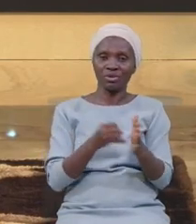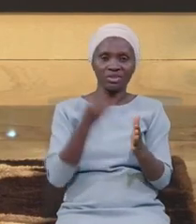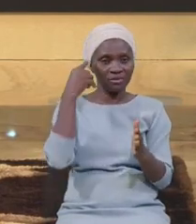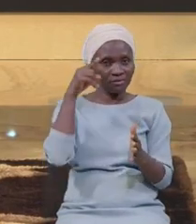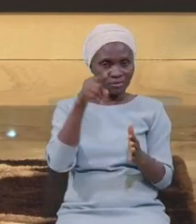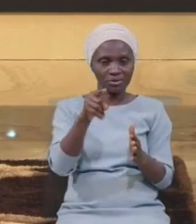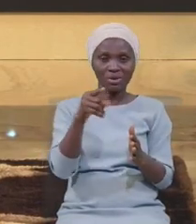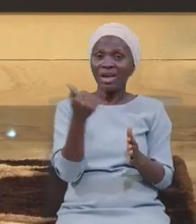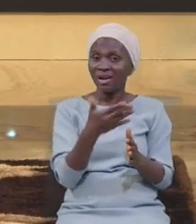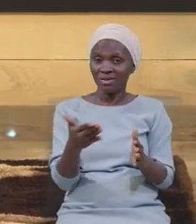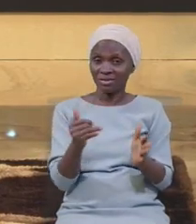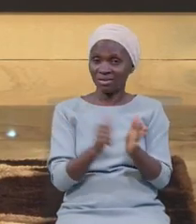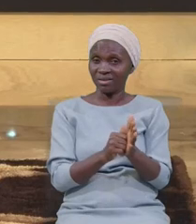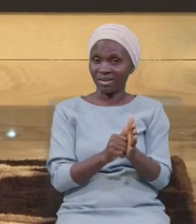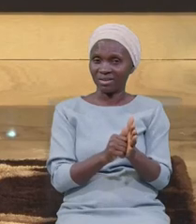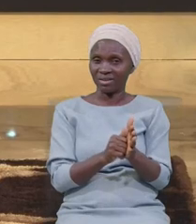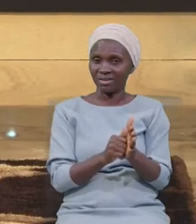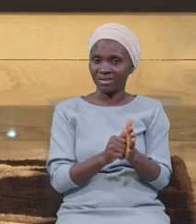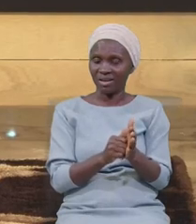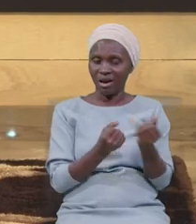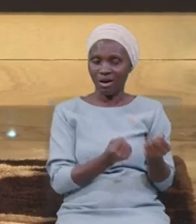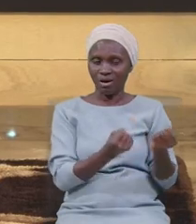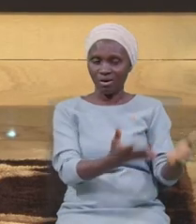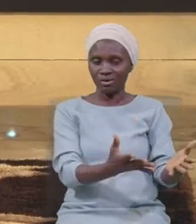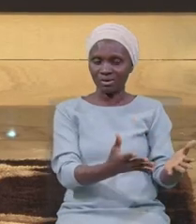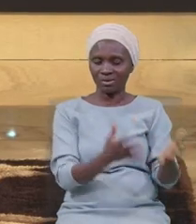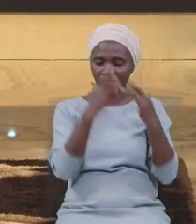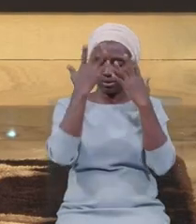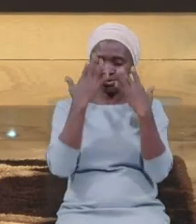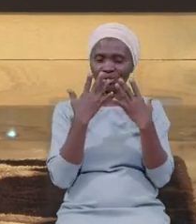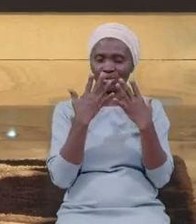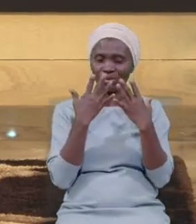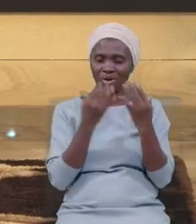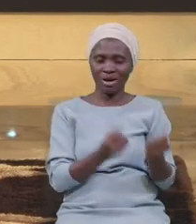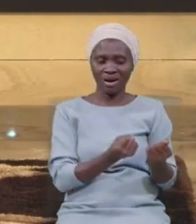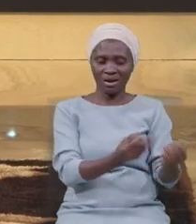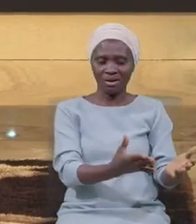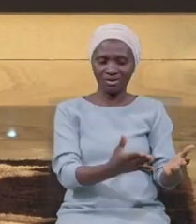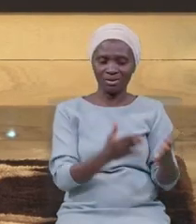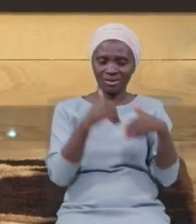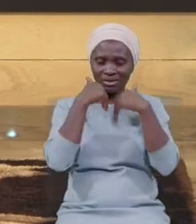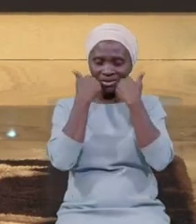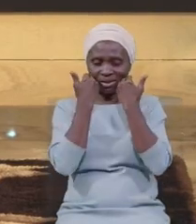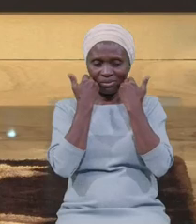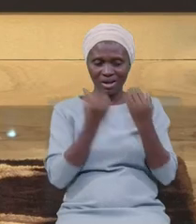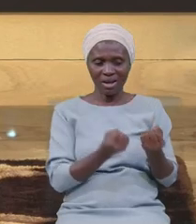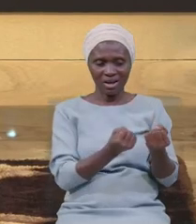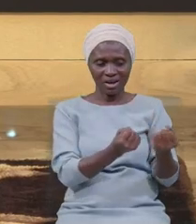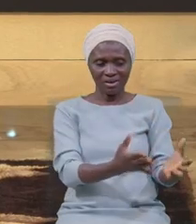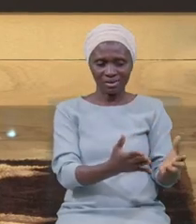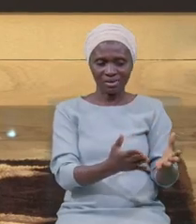Tout ce qui engendre la tristesse, l'opprobre, la souffrance,